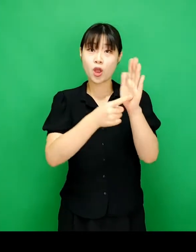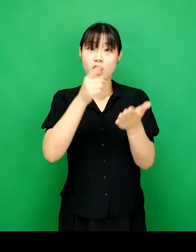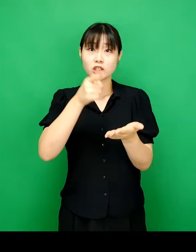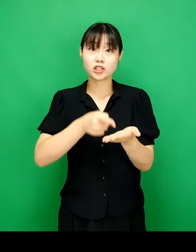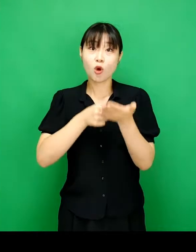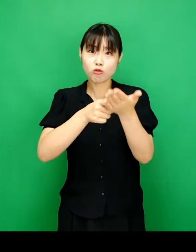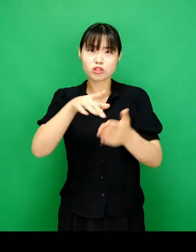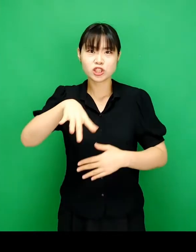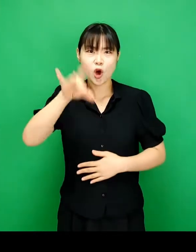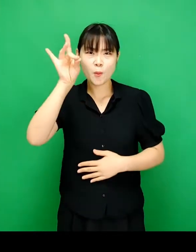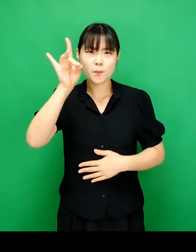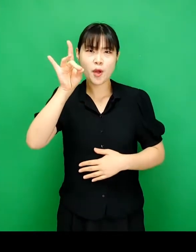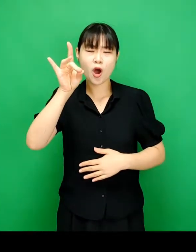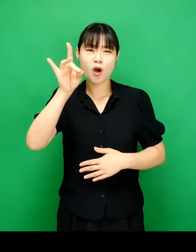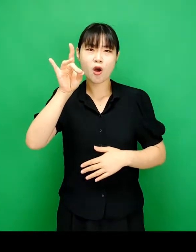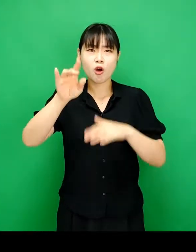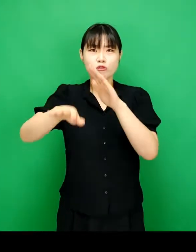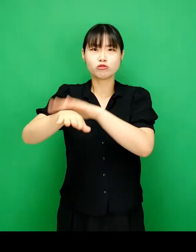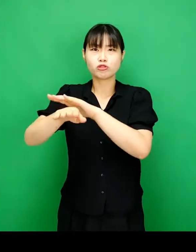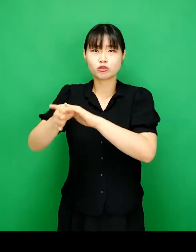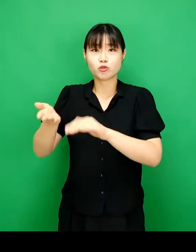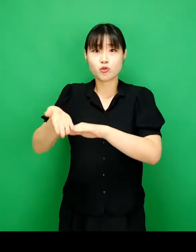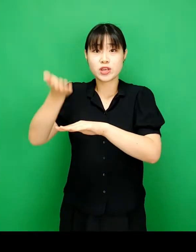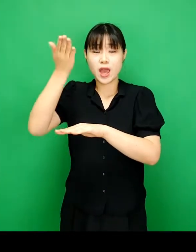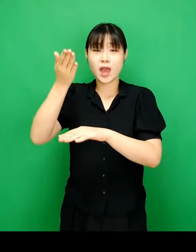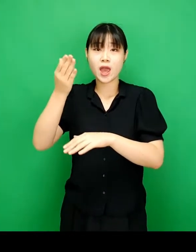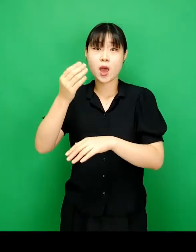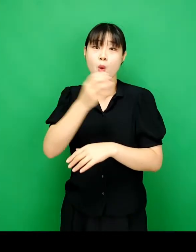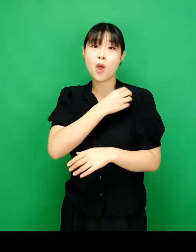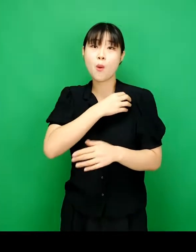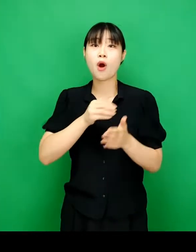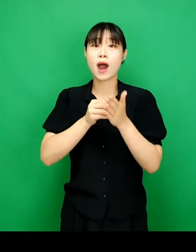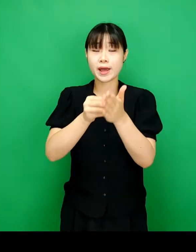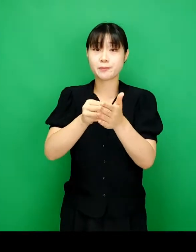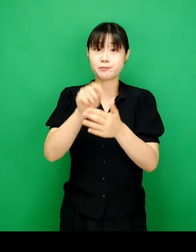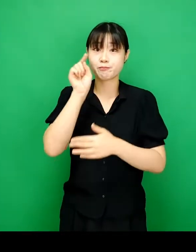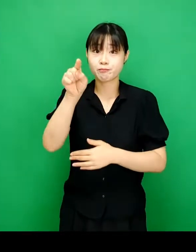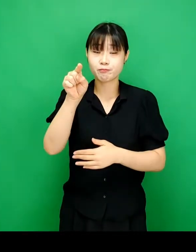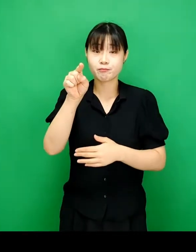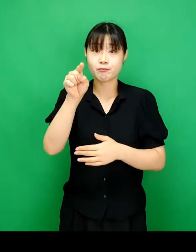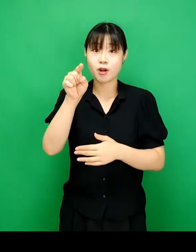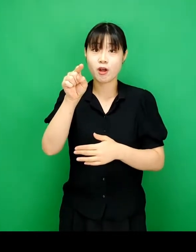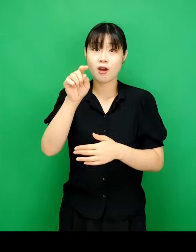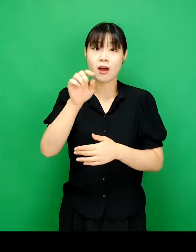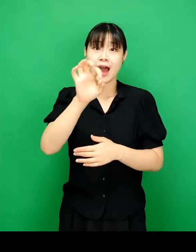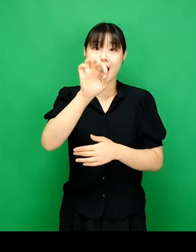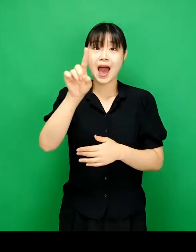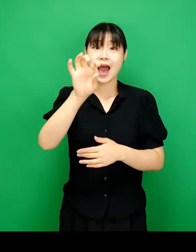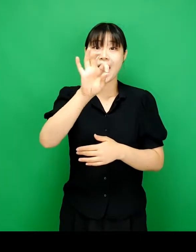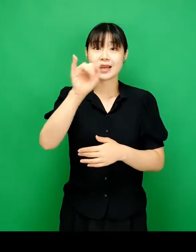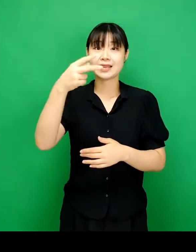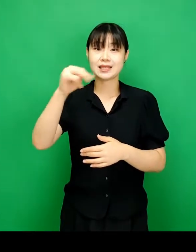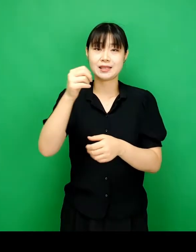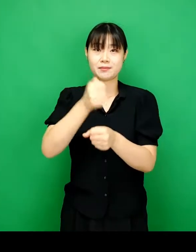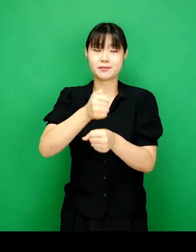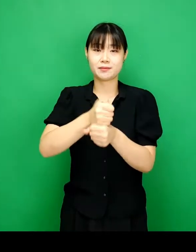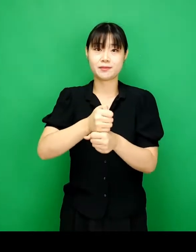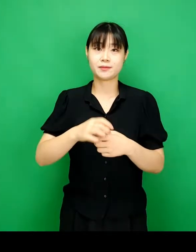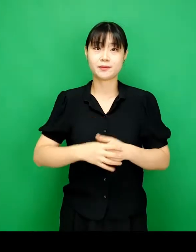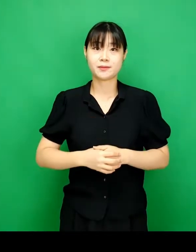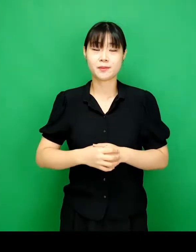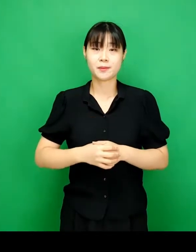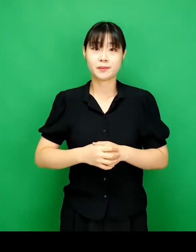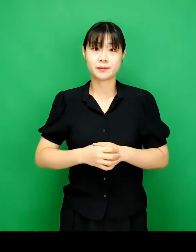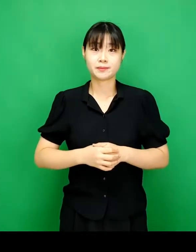정보공개 청구가 처음이라면 우측 상단에 있는 회원가입 버튼을 눌러 아이디를 생성하세요.